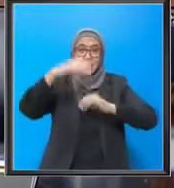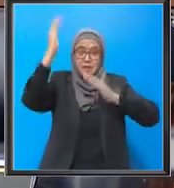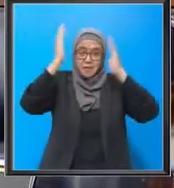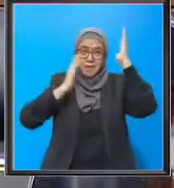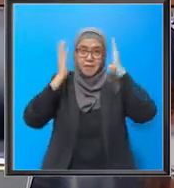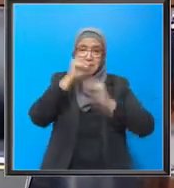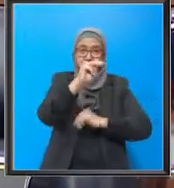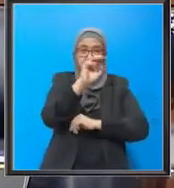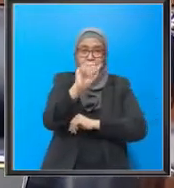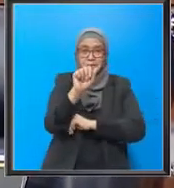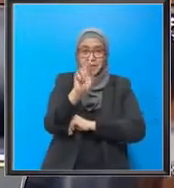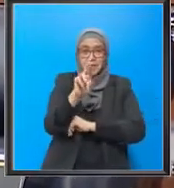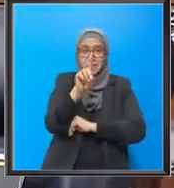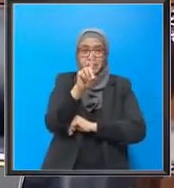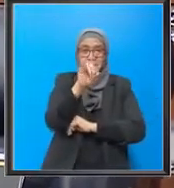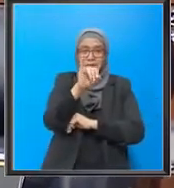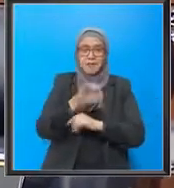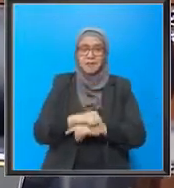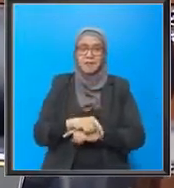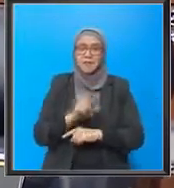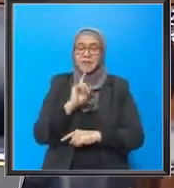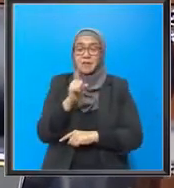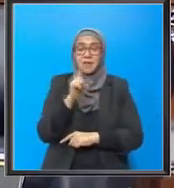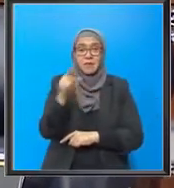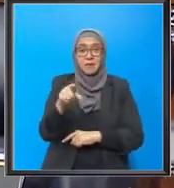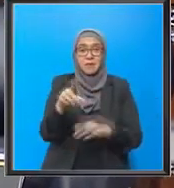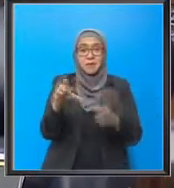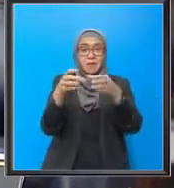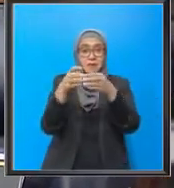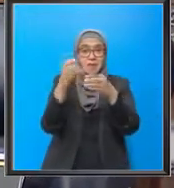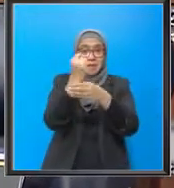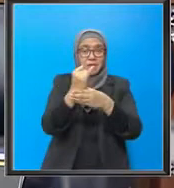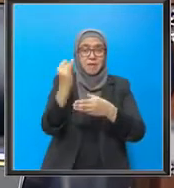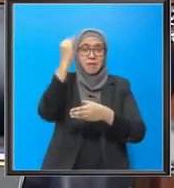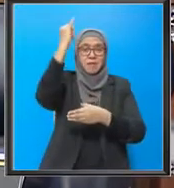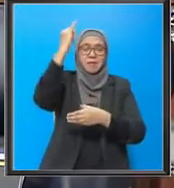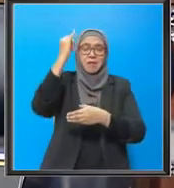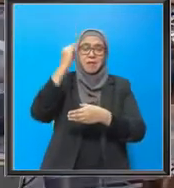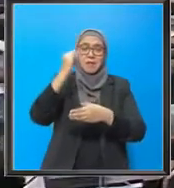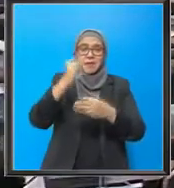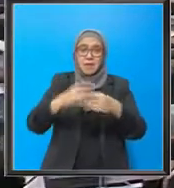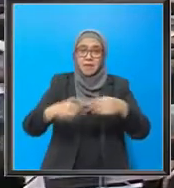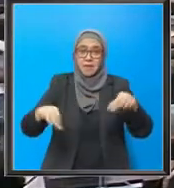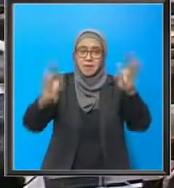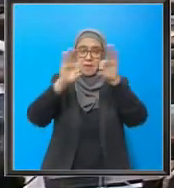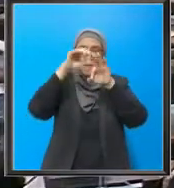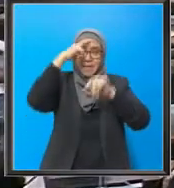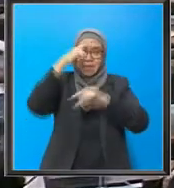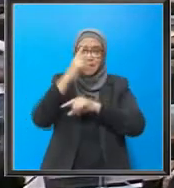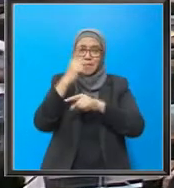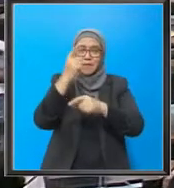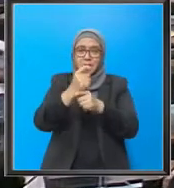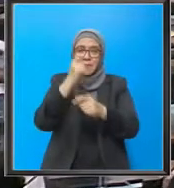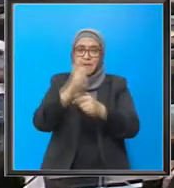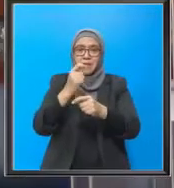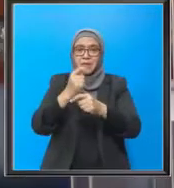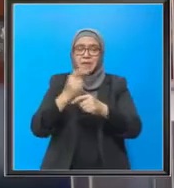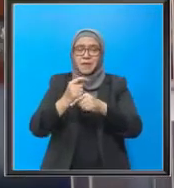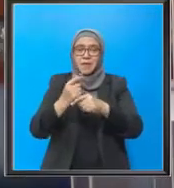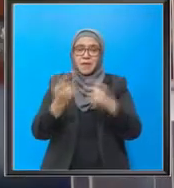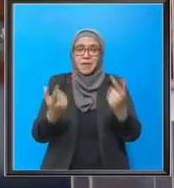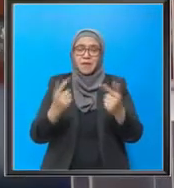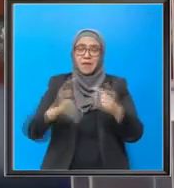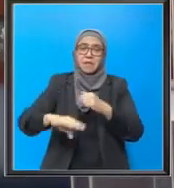Hai mandi merupakan salah satu isi sushi yang menjadi tunjang utama menentukan Jatuh Bangun sektor pertanian industri makanan